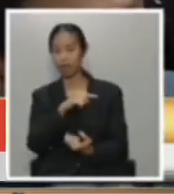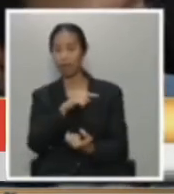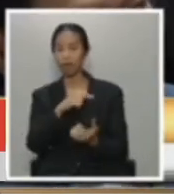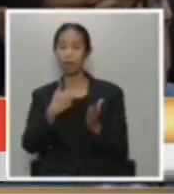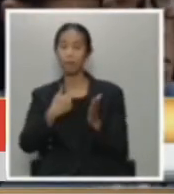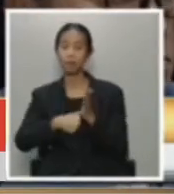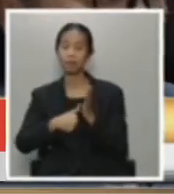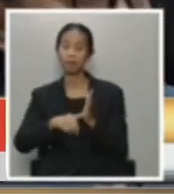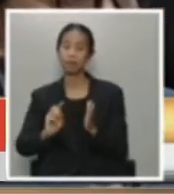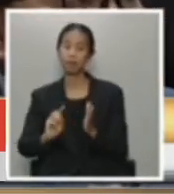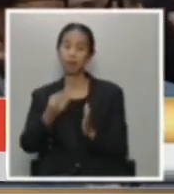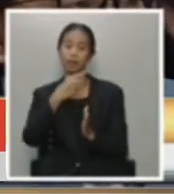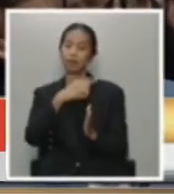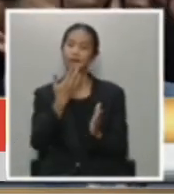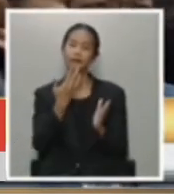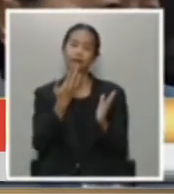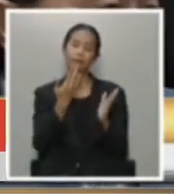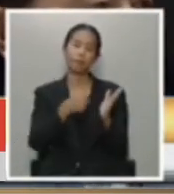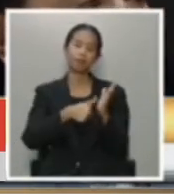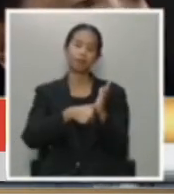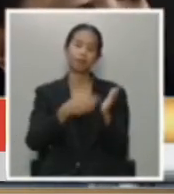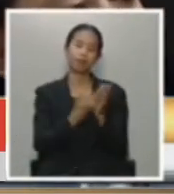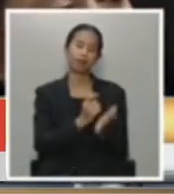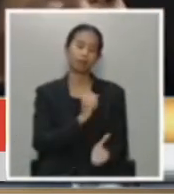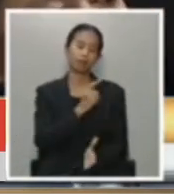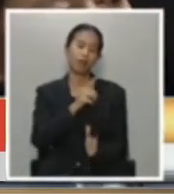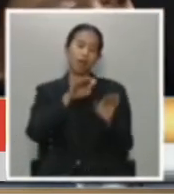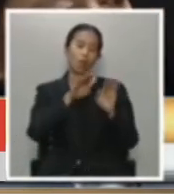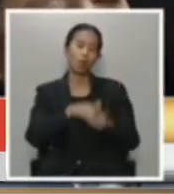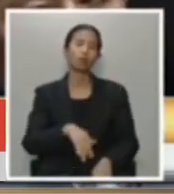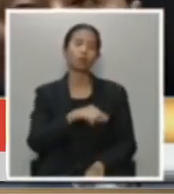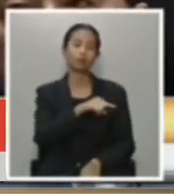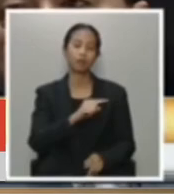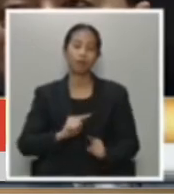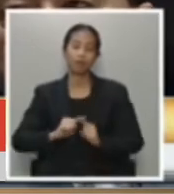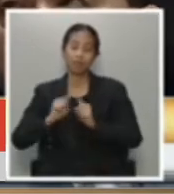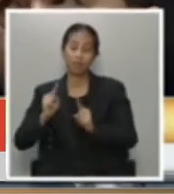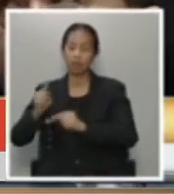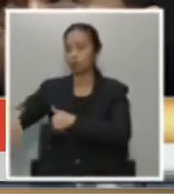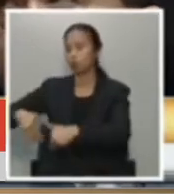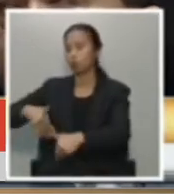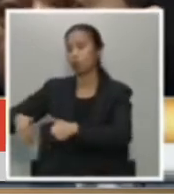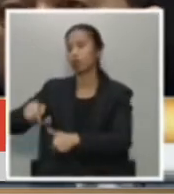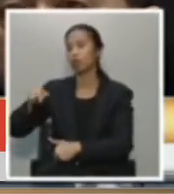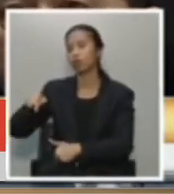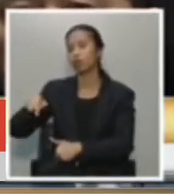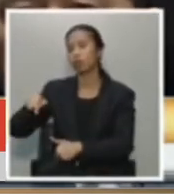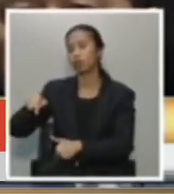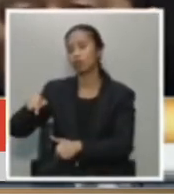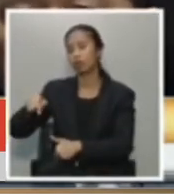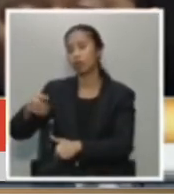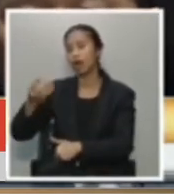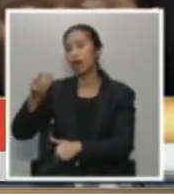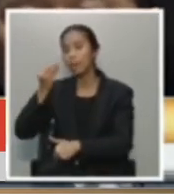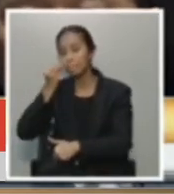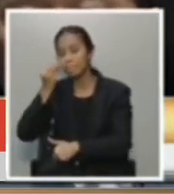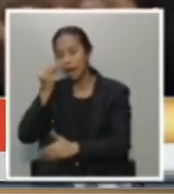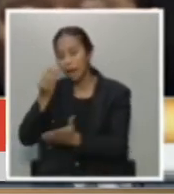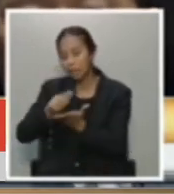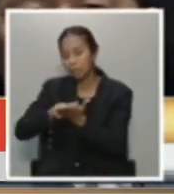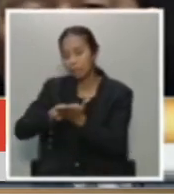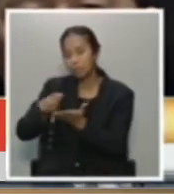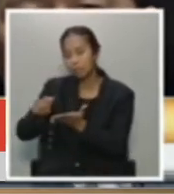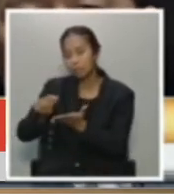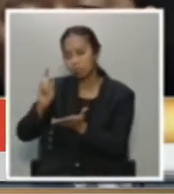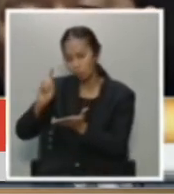เนี่ยแต่ชาวบ้านเนี่ยนะฮะมีลูกอยู่ในเชียงใหม่ซื้อคอนโดหลังหนึ่งบ้านพักหลังหนึ่งเนี่ยต้